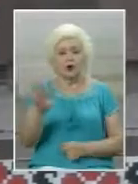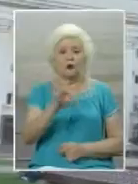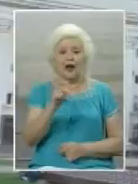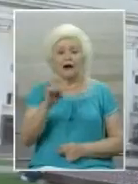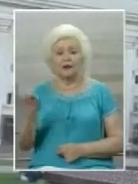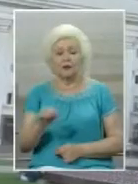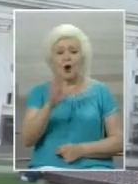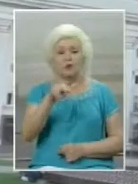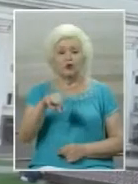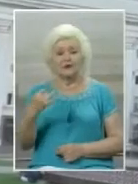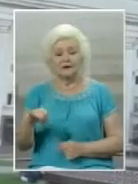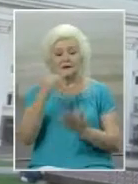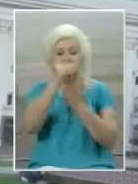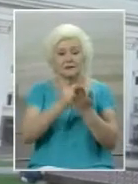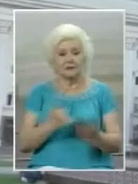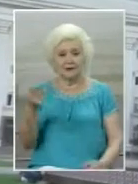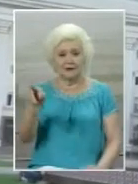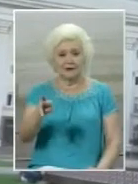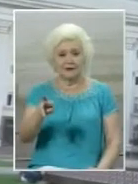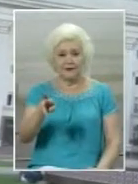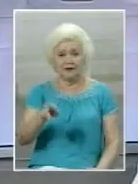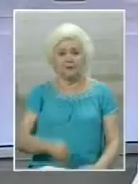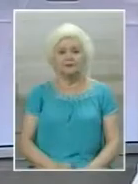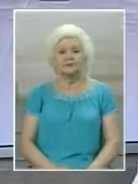Хлібус, Володимир Моровицький, телеканал «Скіфія».